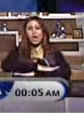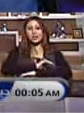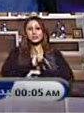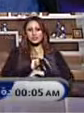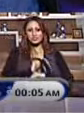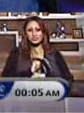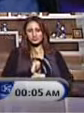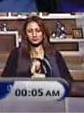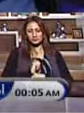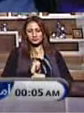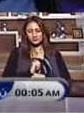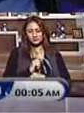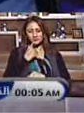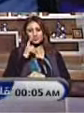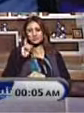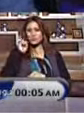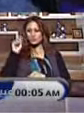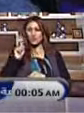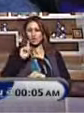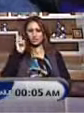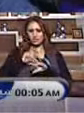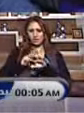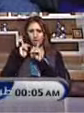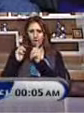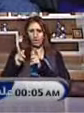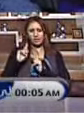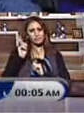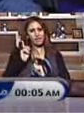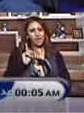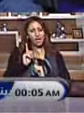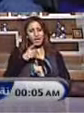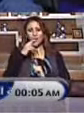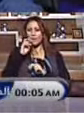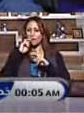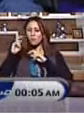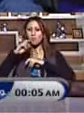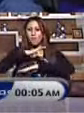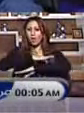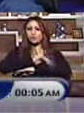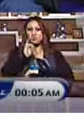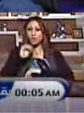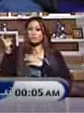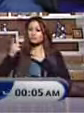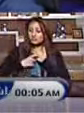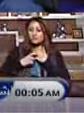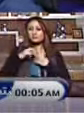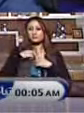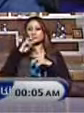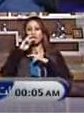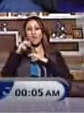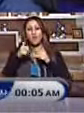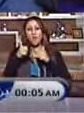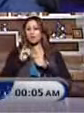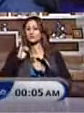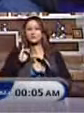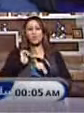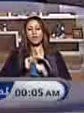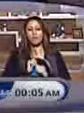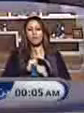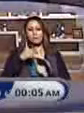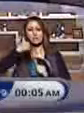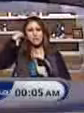بالتحقير ثم بالسخريه ثم بان يعني ايه الغيبه والنميمه والخوض في العرض